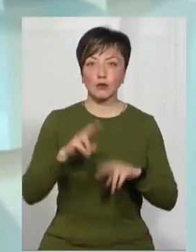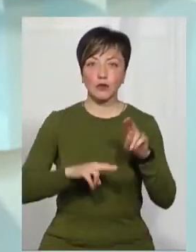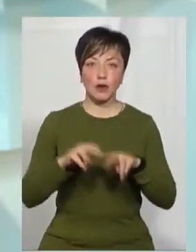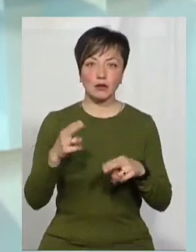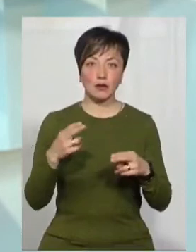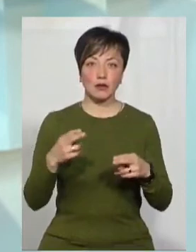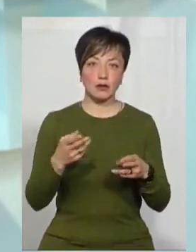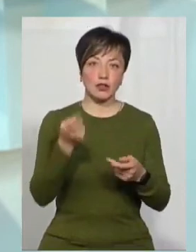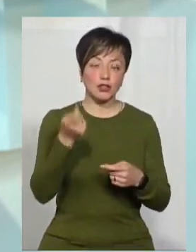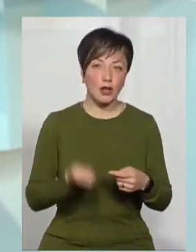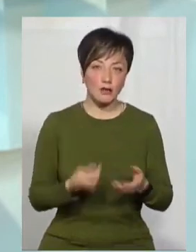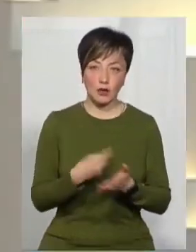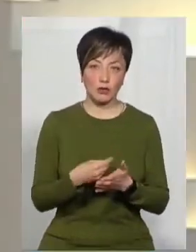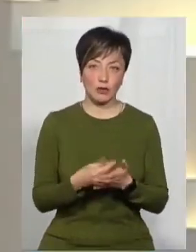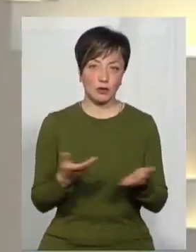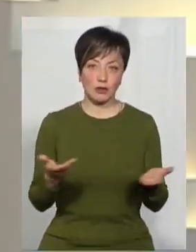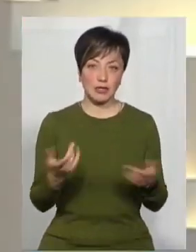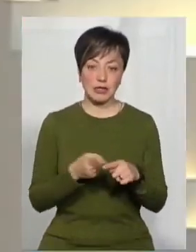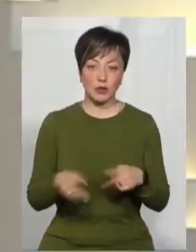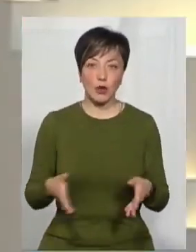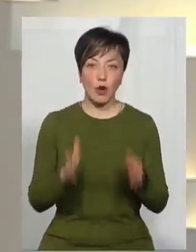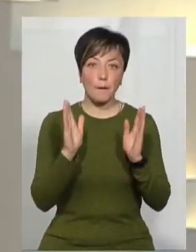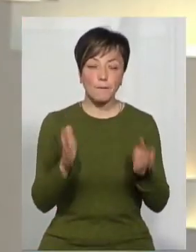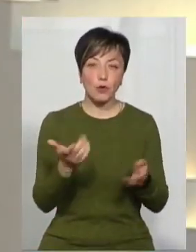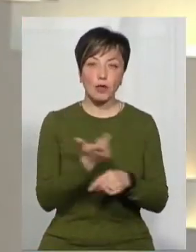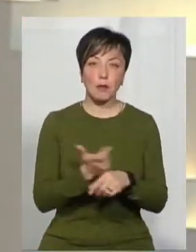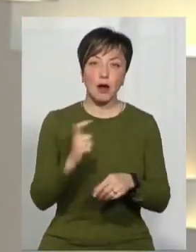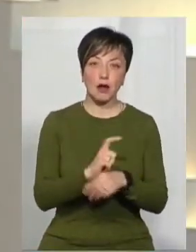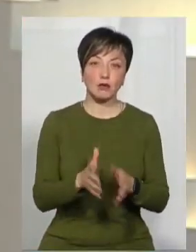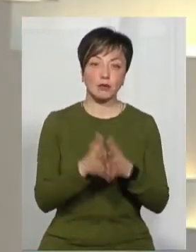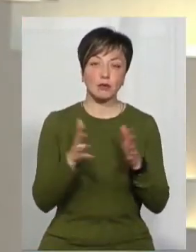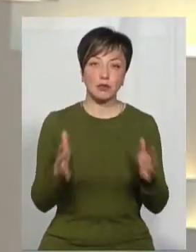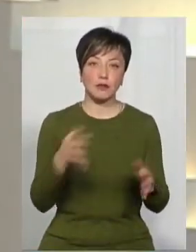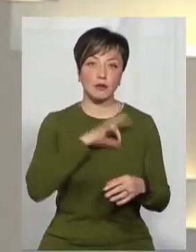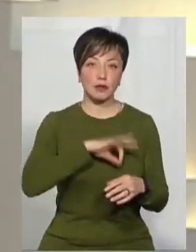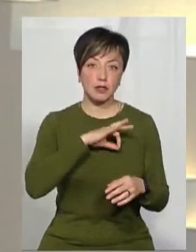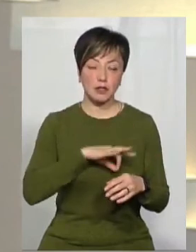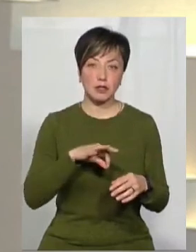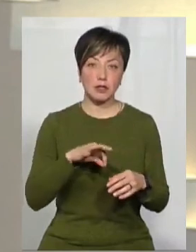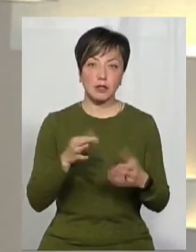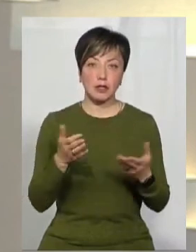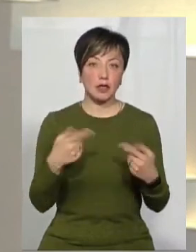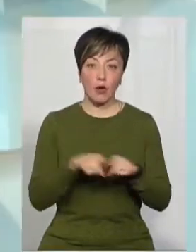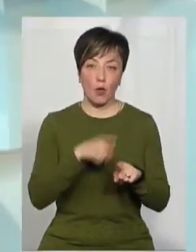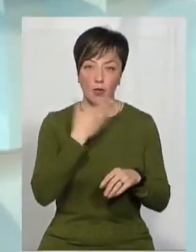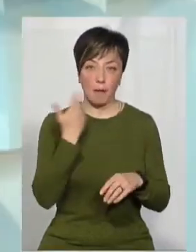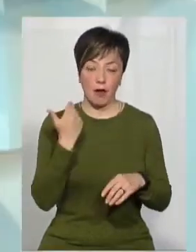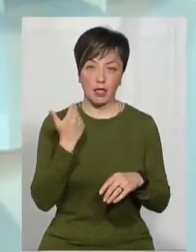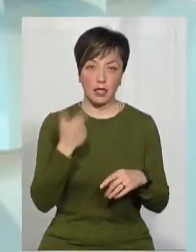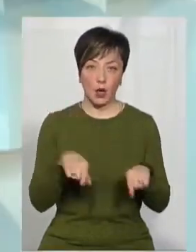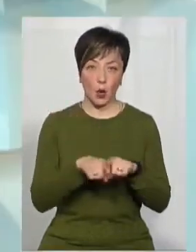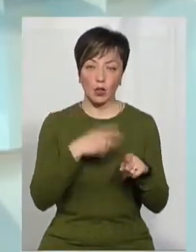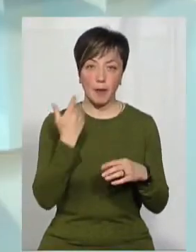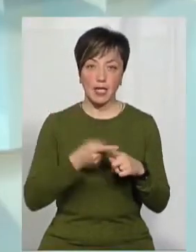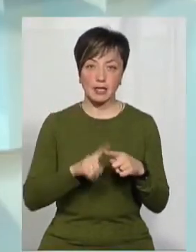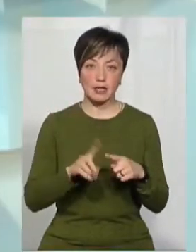збудувати дороги значно за дешевші кошти, якби, і ці дороги будуть набагато більше використання, набагато буде. Такого немає. Ну, такого немає.